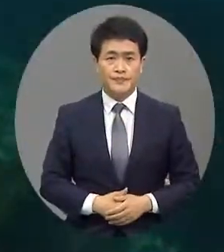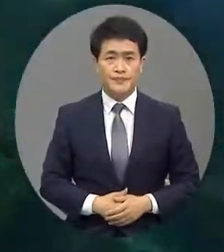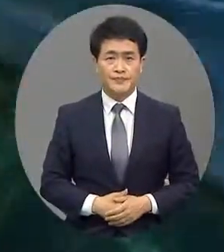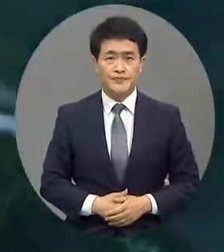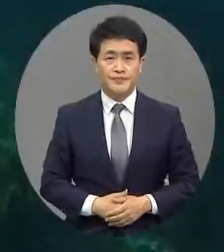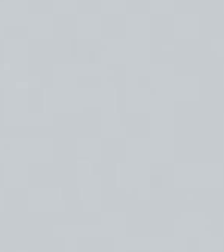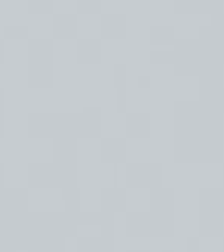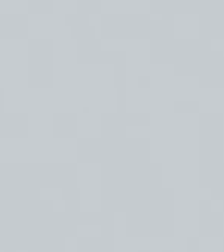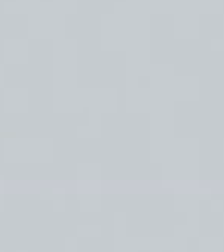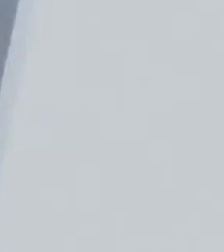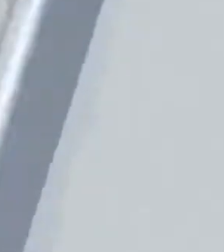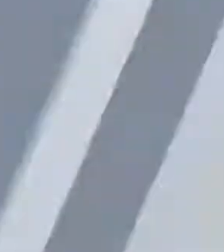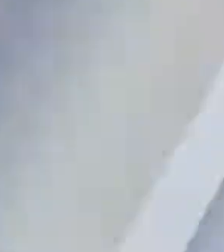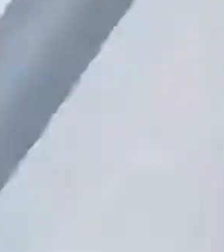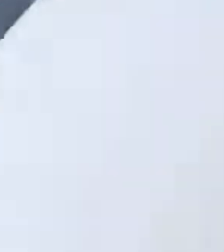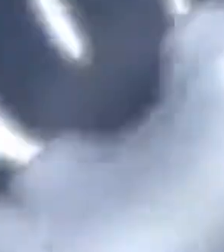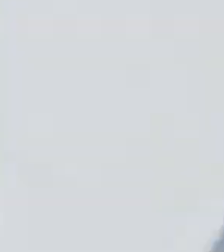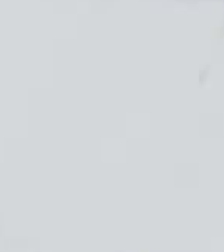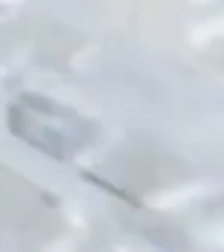류현준입니다.